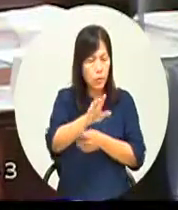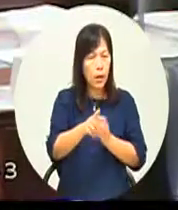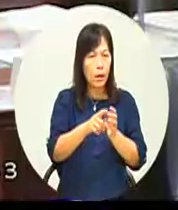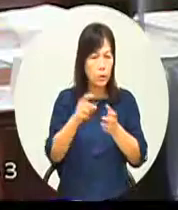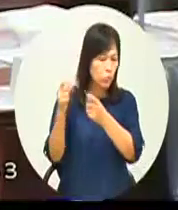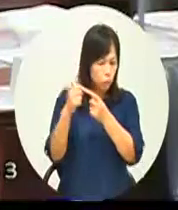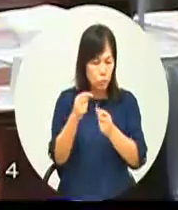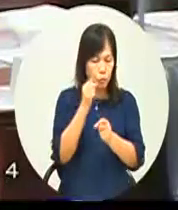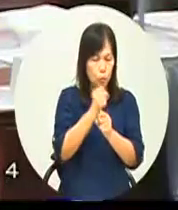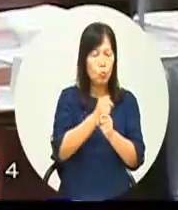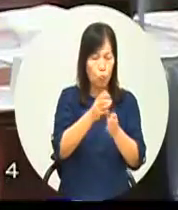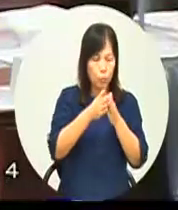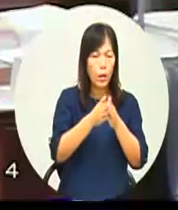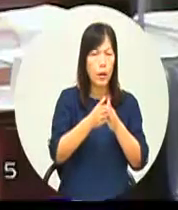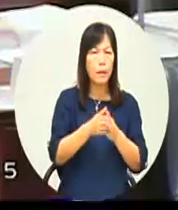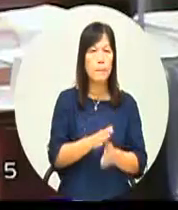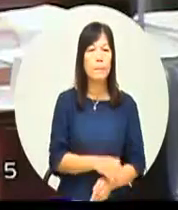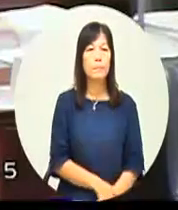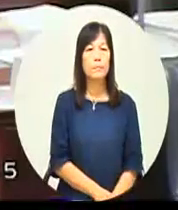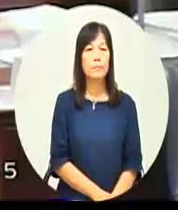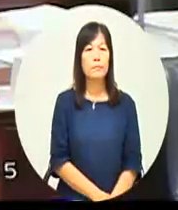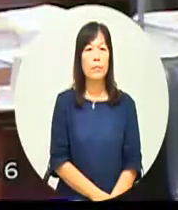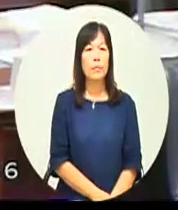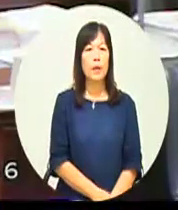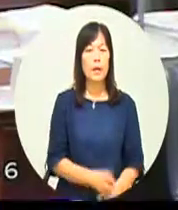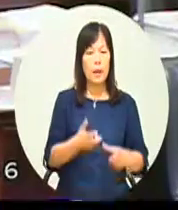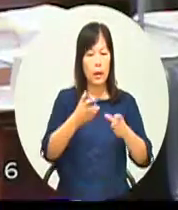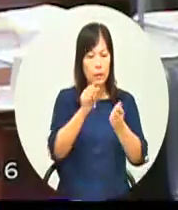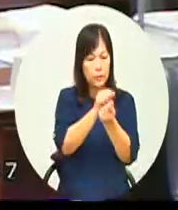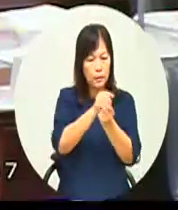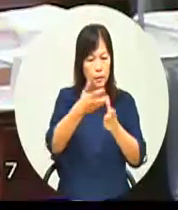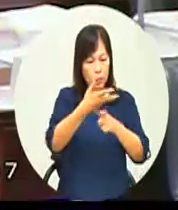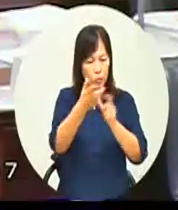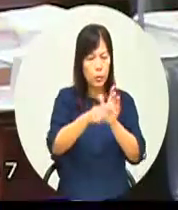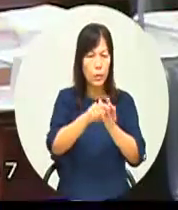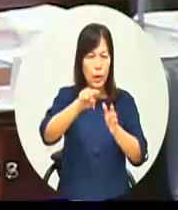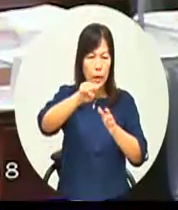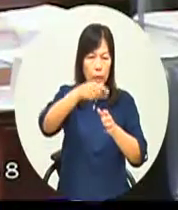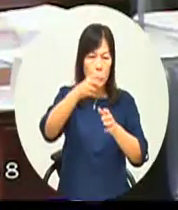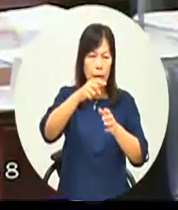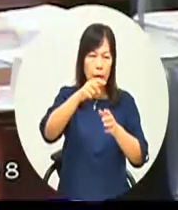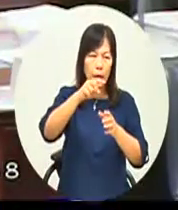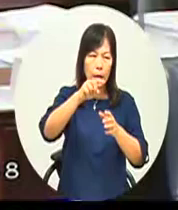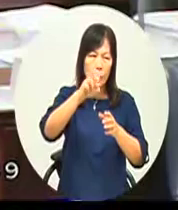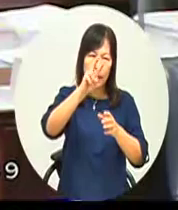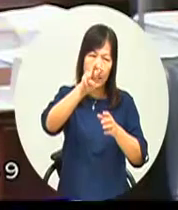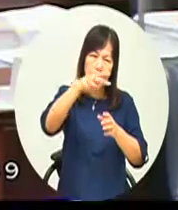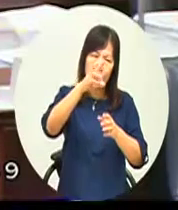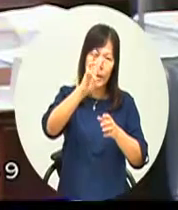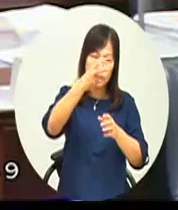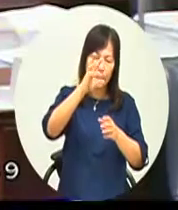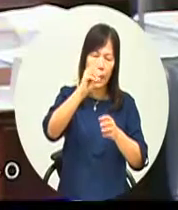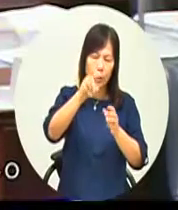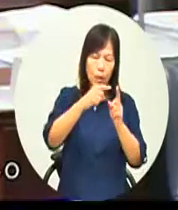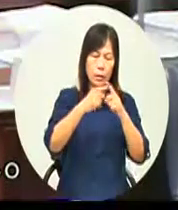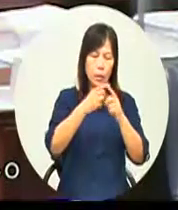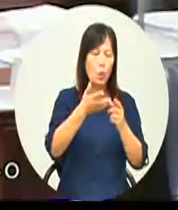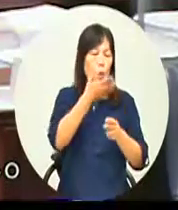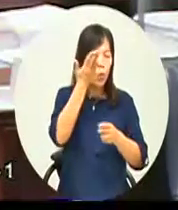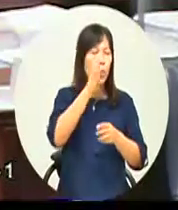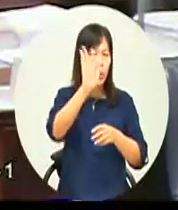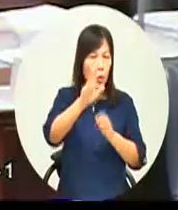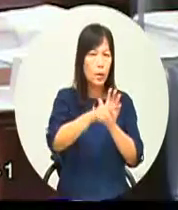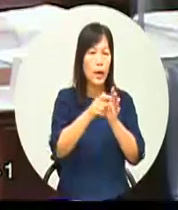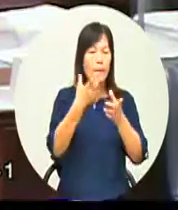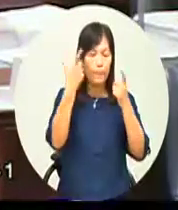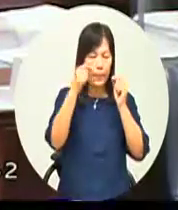的努力去做这样子的一个推动。澄清湖一年有200-300万的观光客在里面，那前阵子我们也把它公告是直